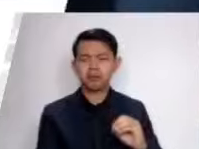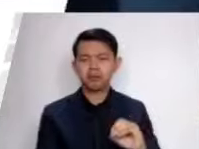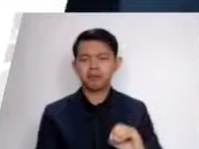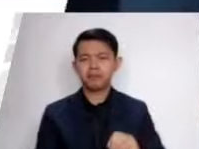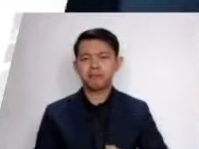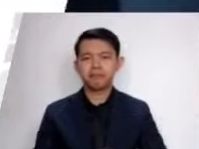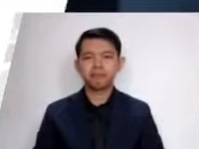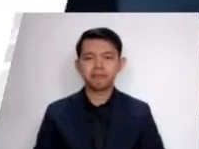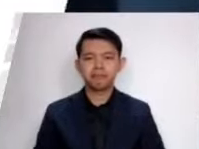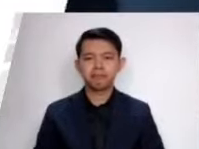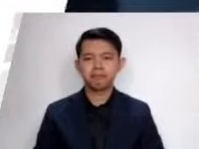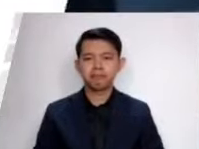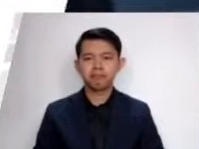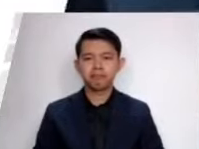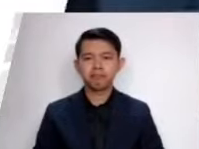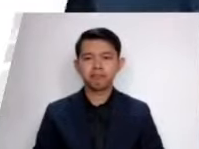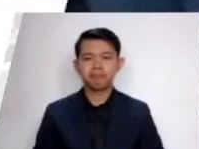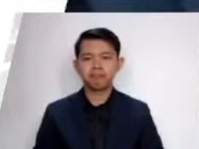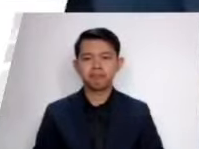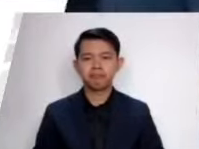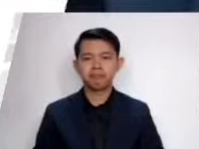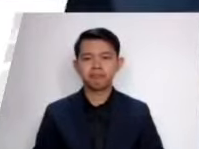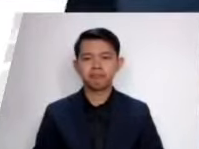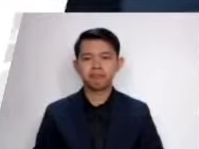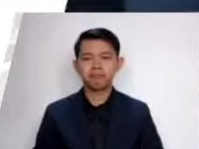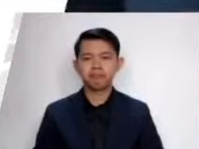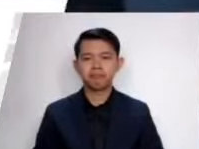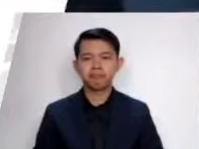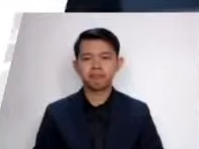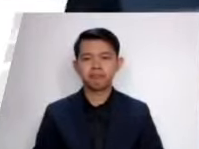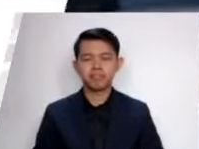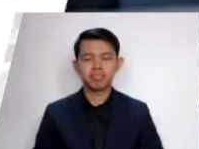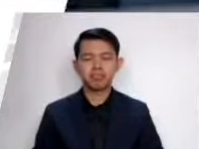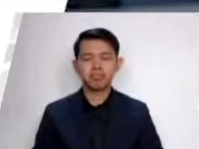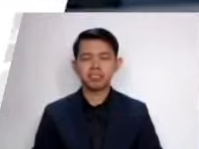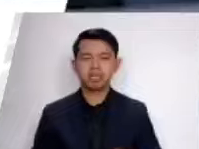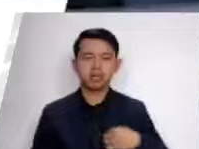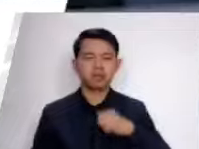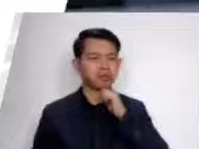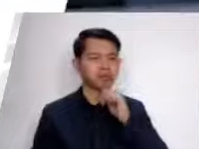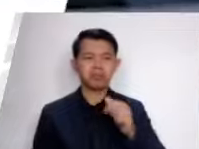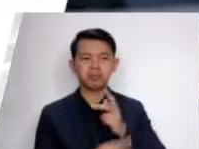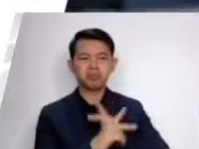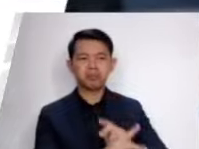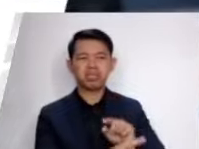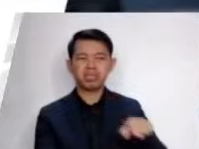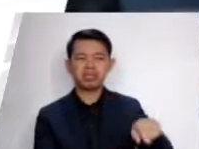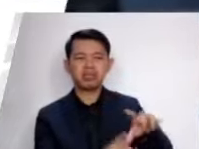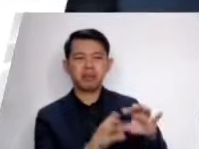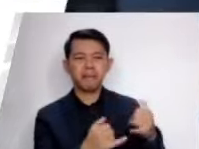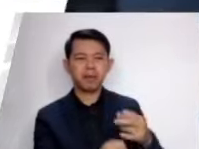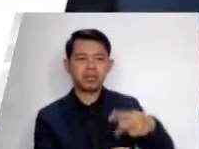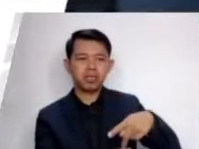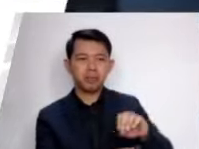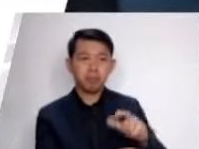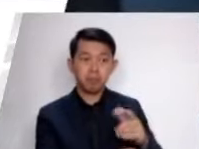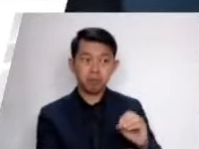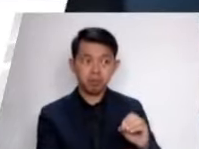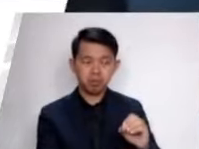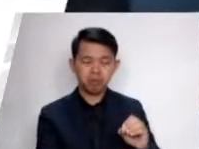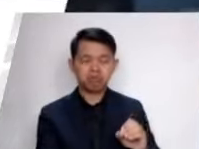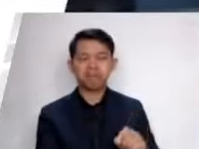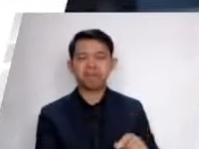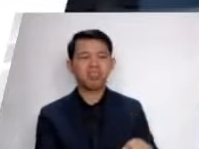protector nung itang simple violation na pwede tanang palampasan pero e tayo pa